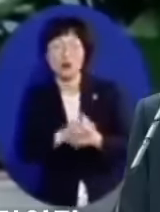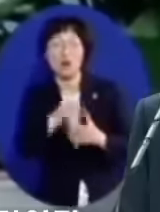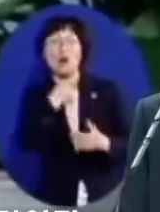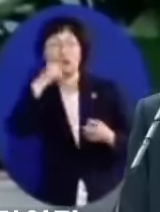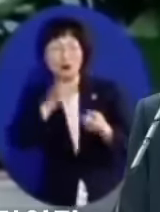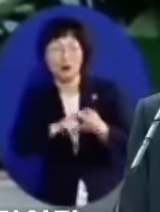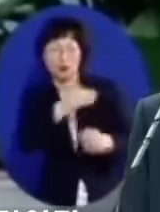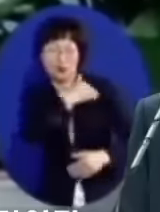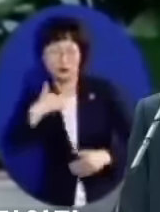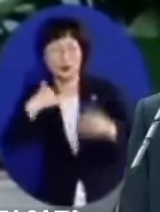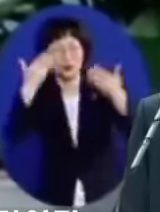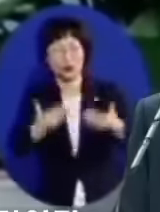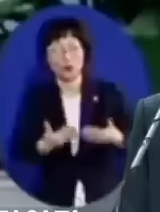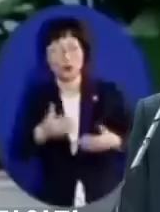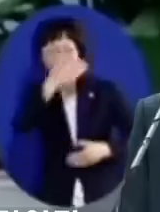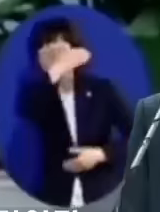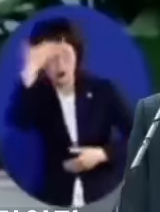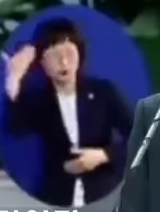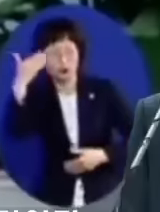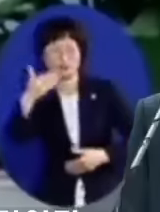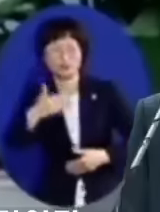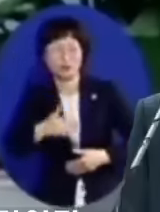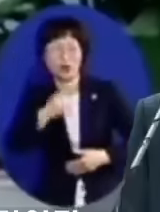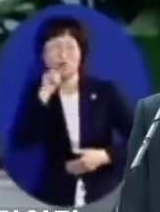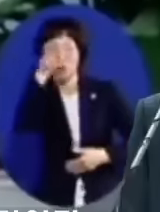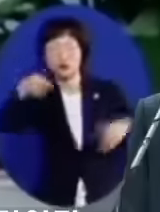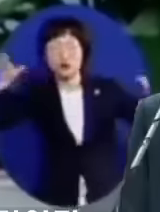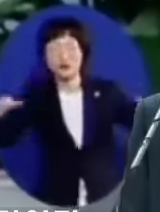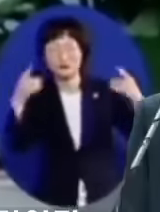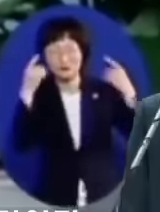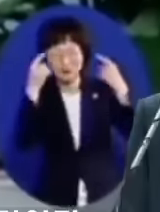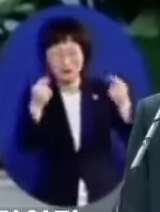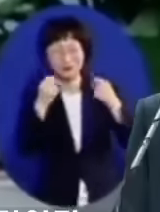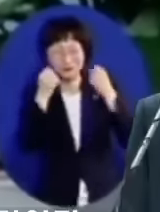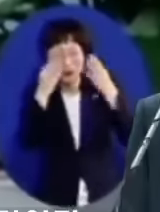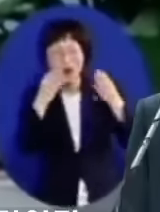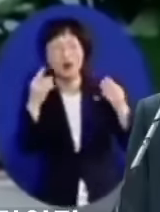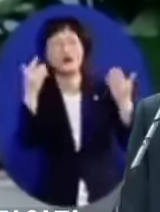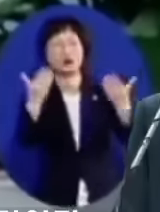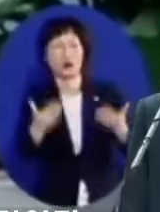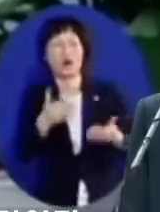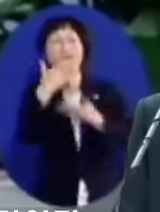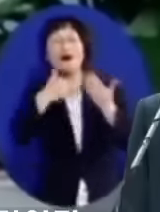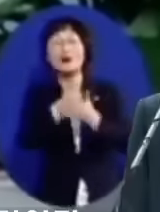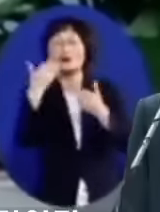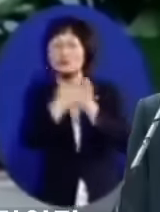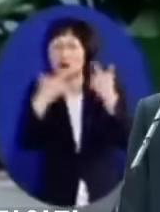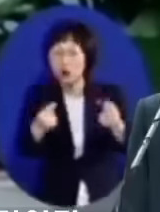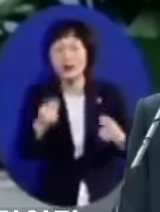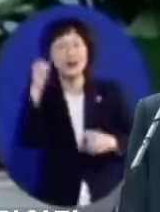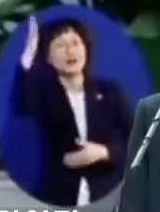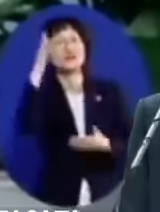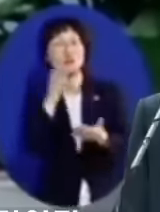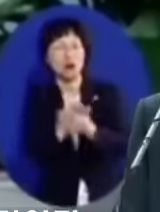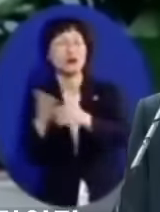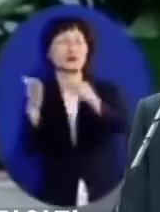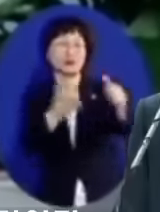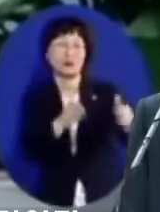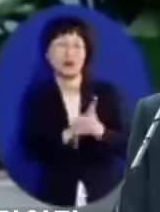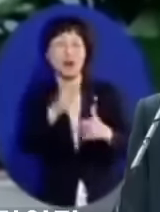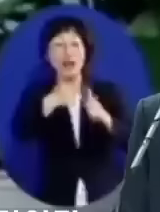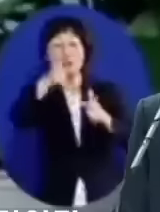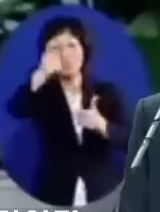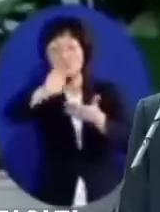내 청춘으로 독수리같이 새롭게 하시는 도다. 이게 하나님의 은택이니 잊지 말라는 것입니다. 예수님이